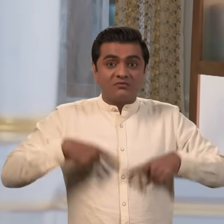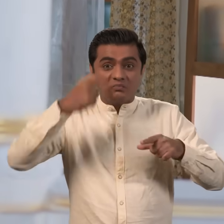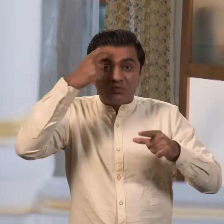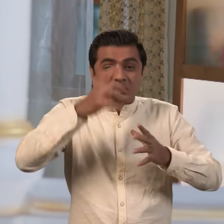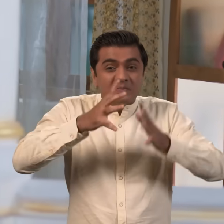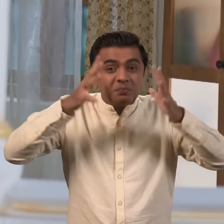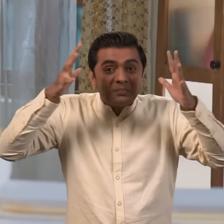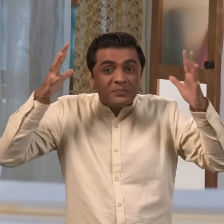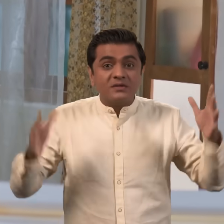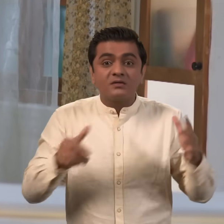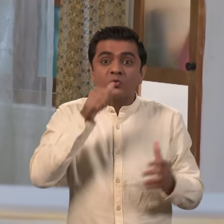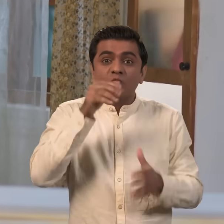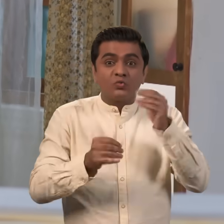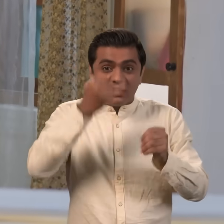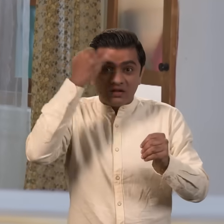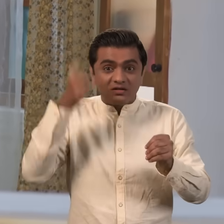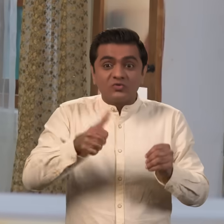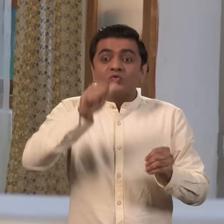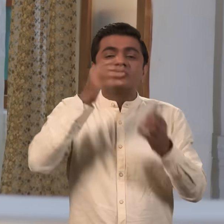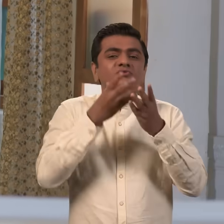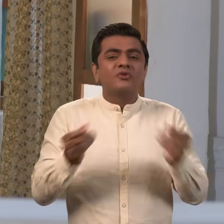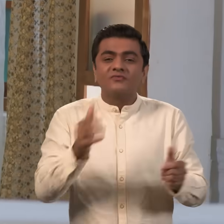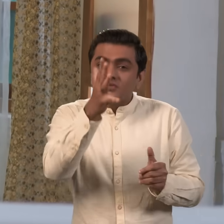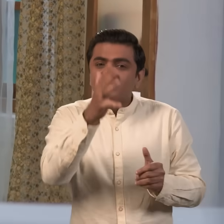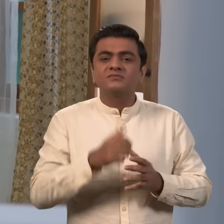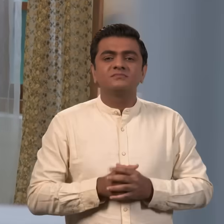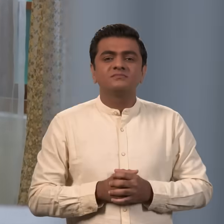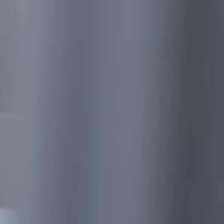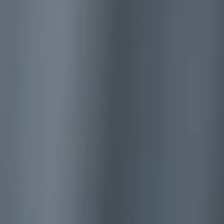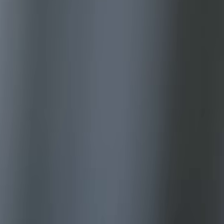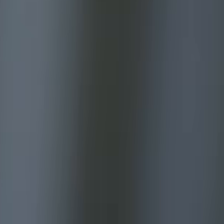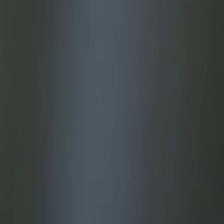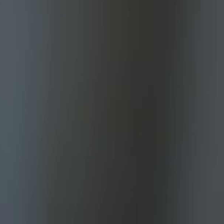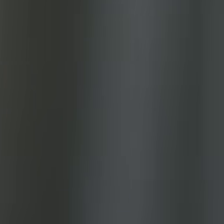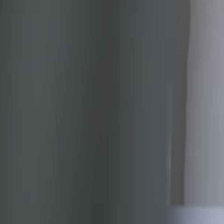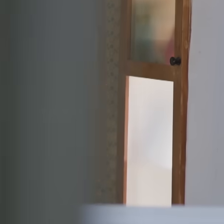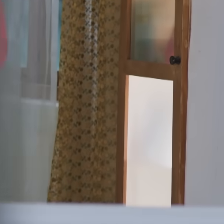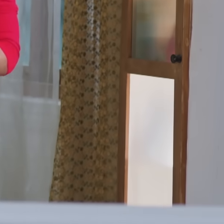दुनिया के सारे जख्म हल्दी वाले दूध पीने से नहीं भरते।